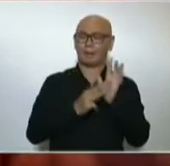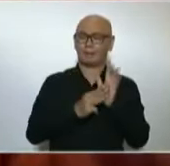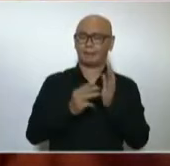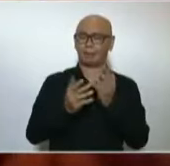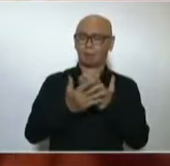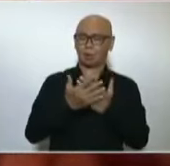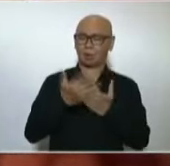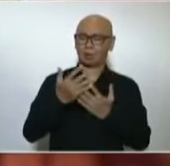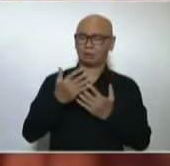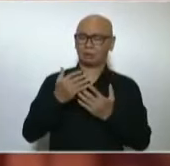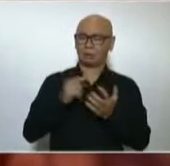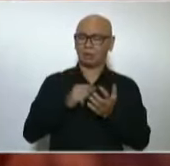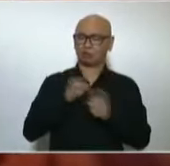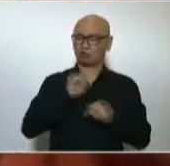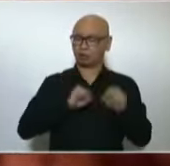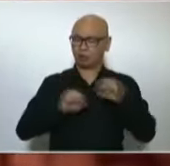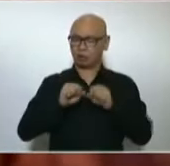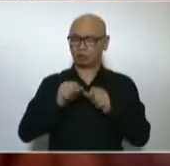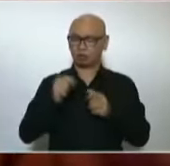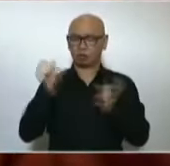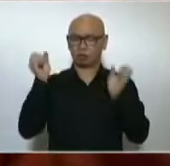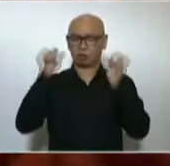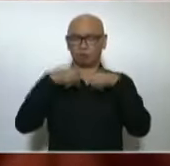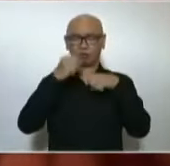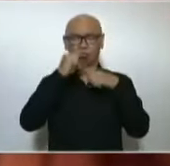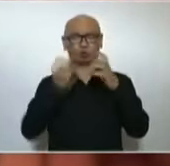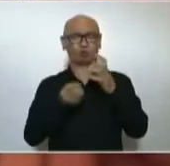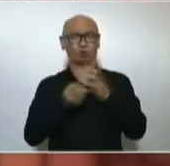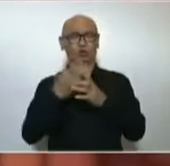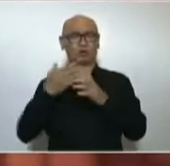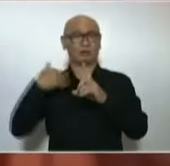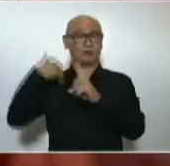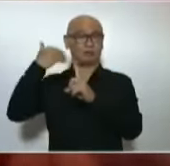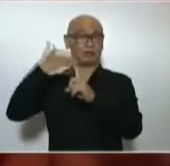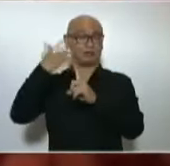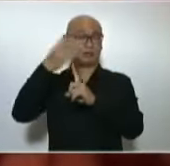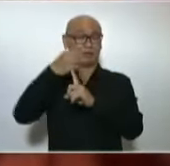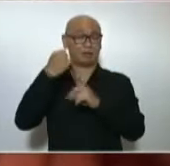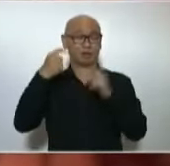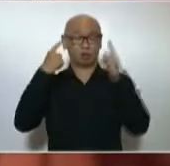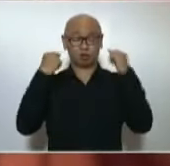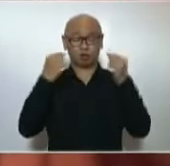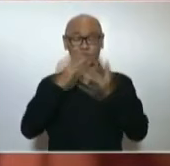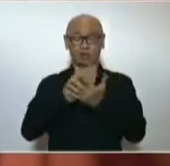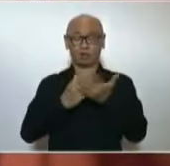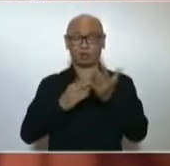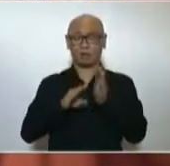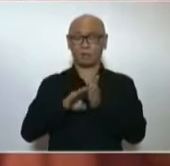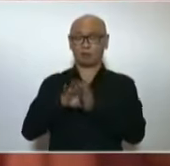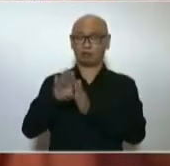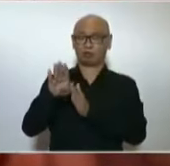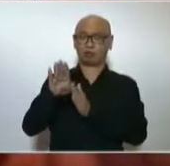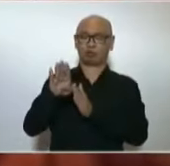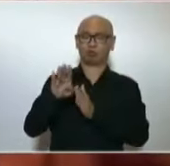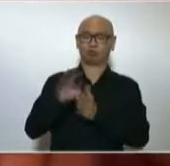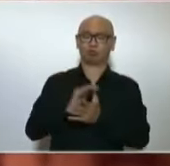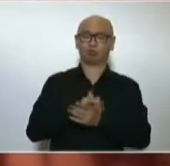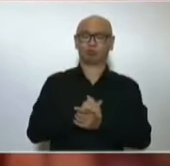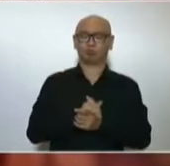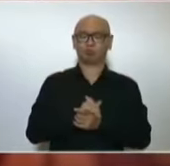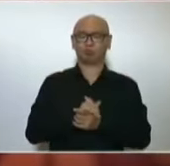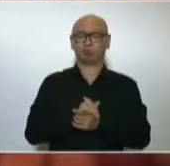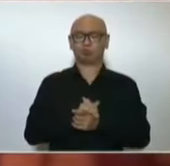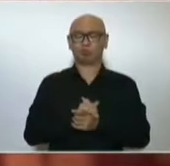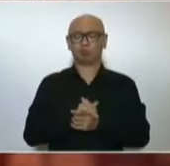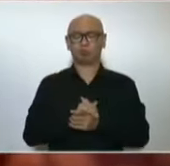umkmakoni adalah komitmen untuk mewujudkan visi kami Jawa Tengah maju berkelanjutan